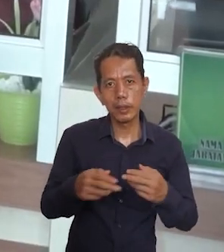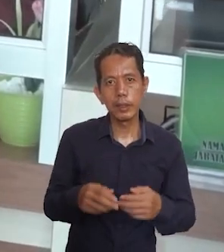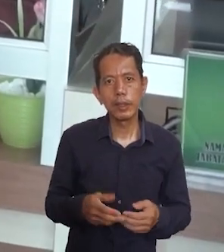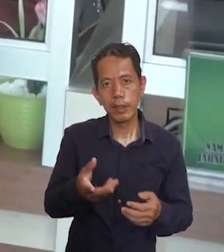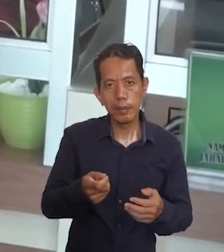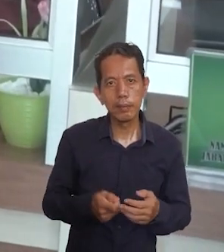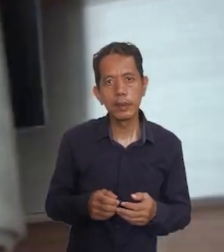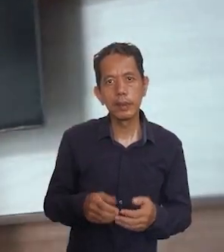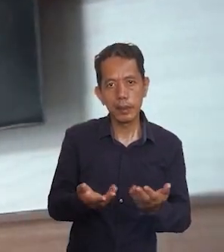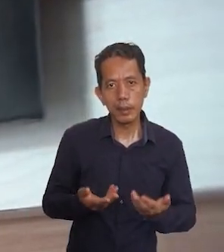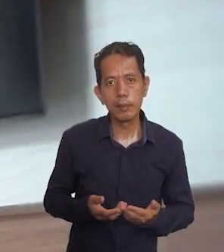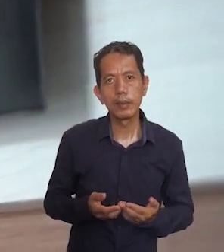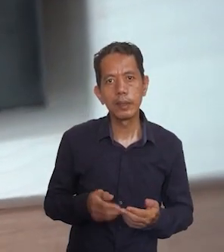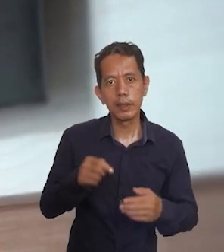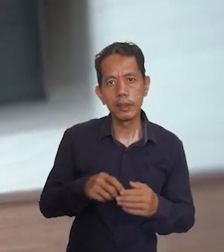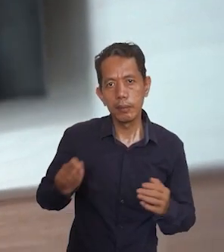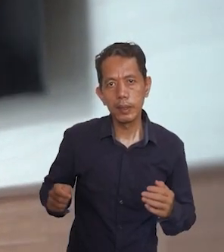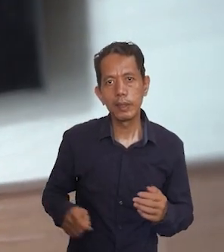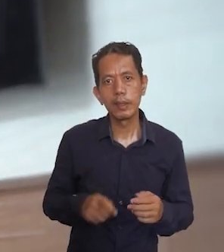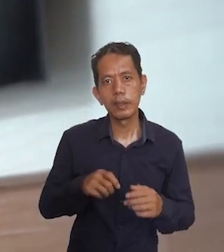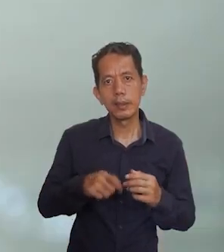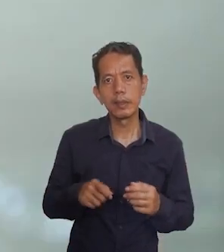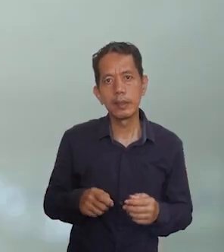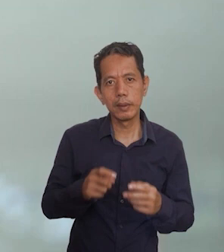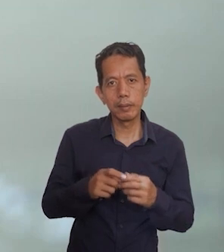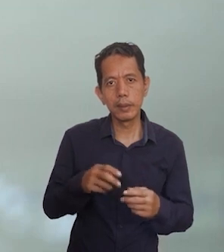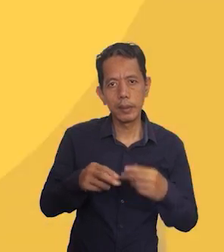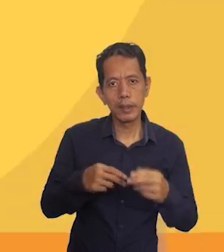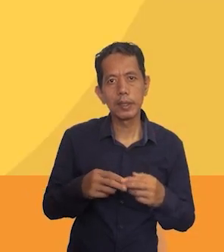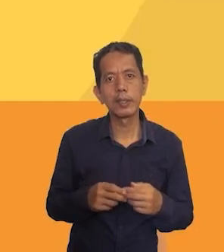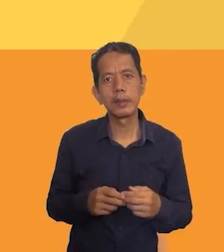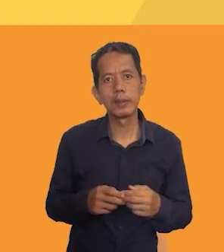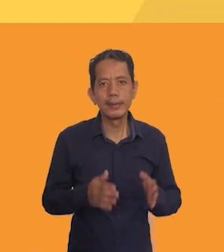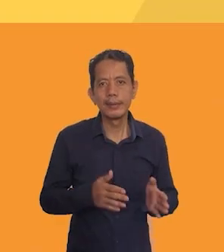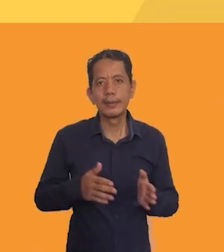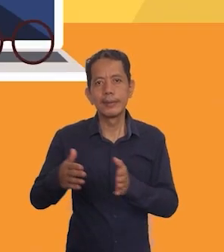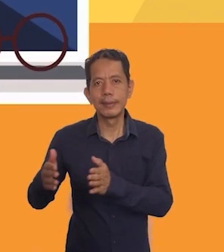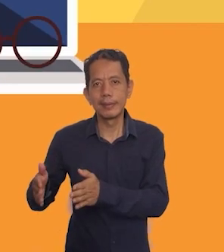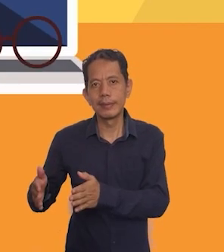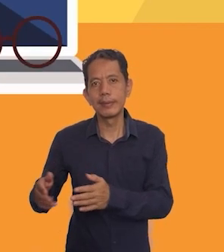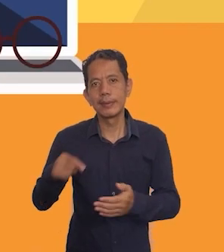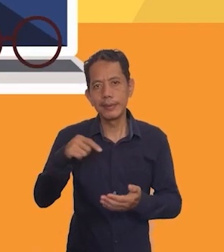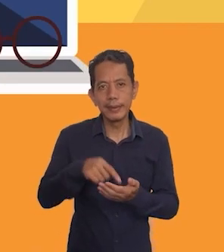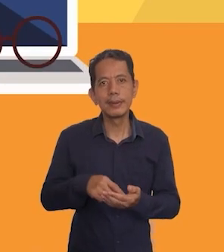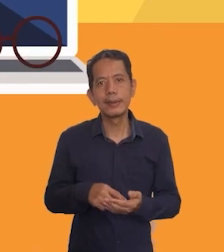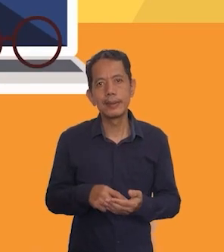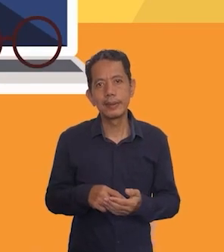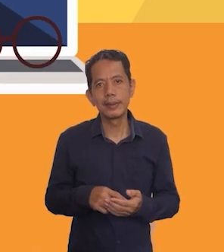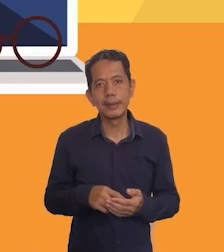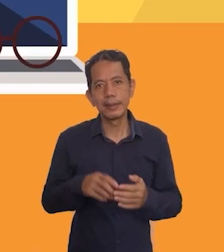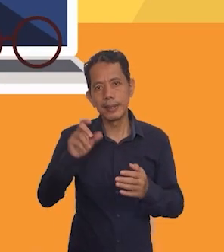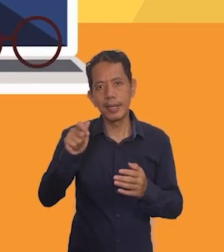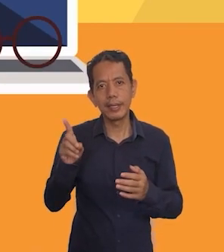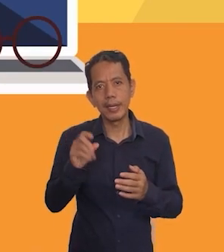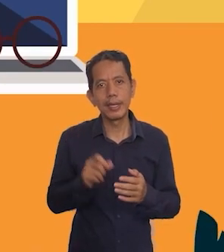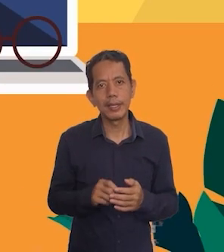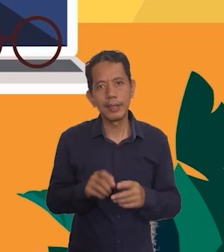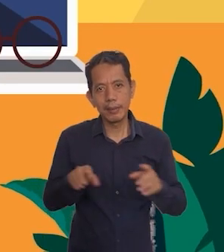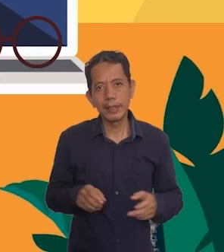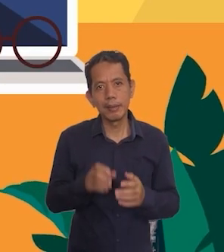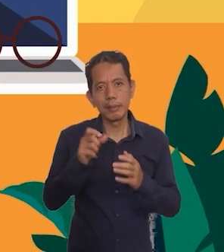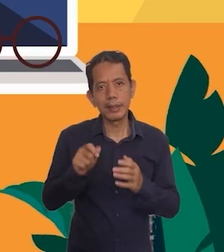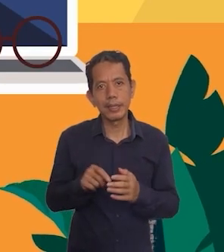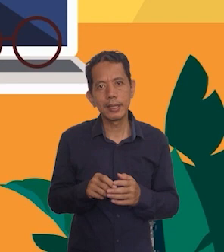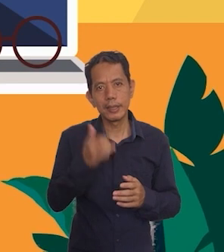dan terima di pengadilan tempat rekan-rekan. Berikut ini adalah berkas persyaratan yang